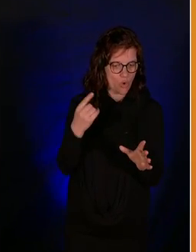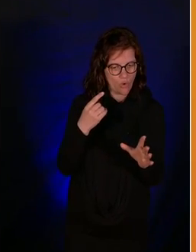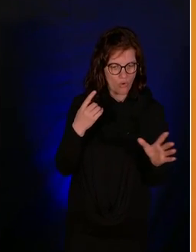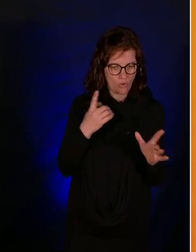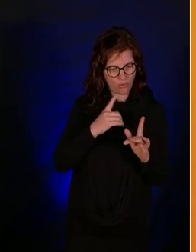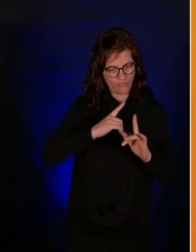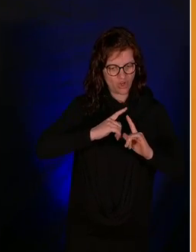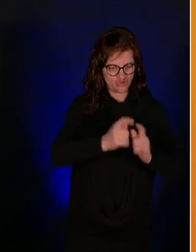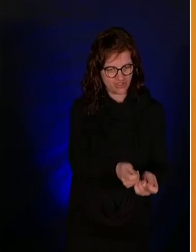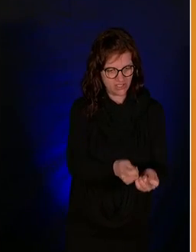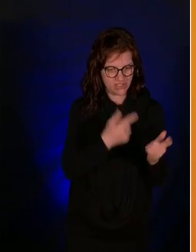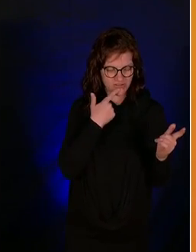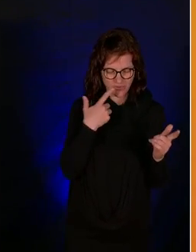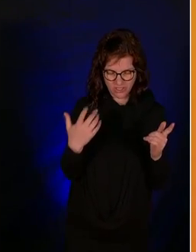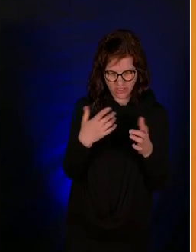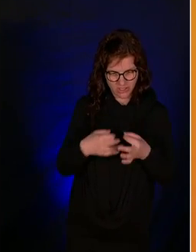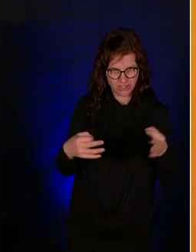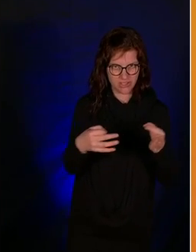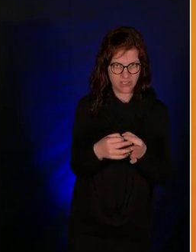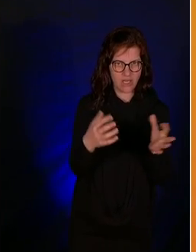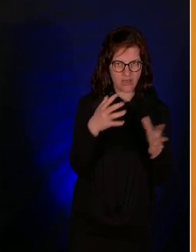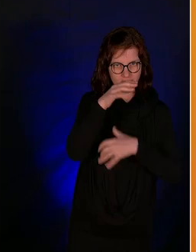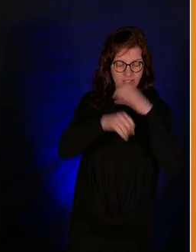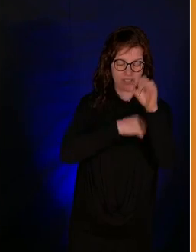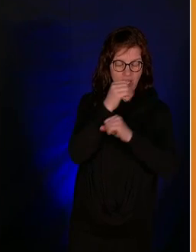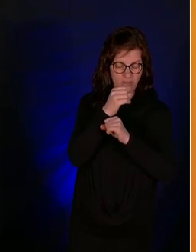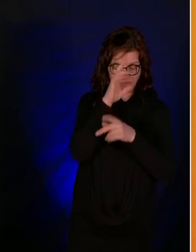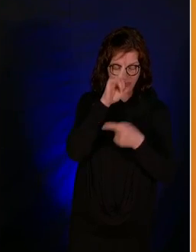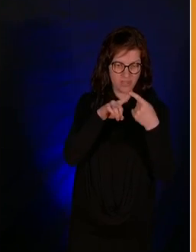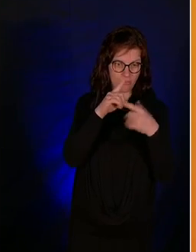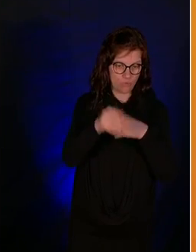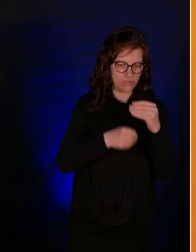salles d'escalade au niveau mondial, comme j'ai dit.